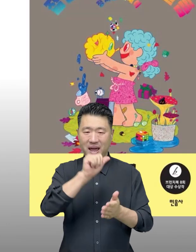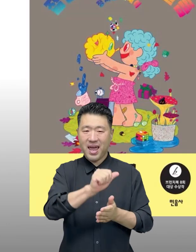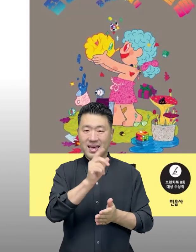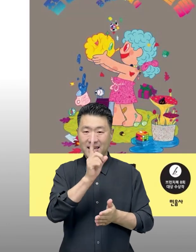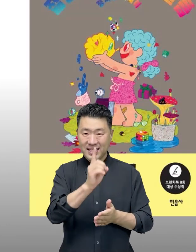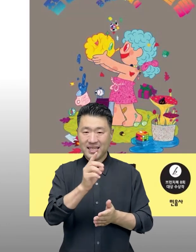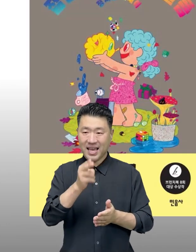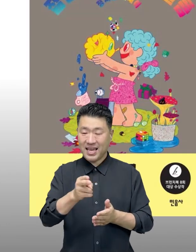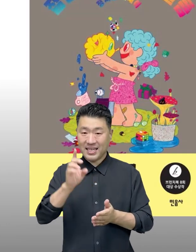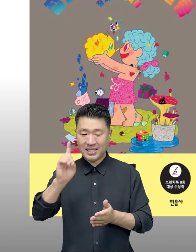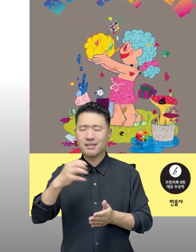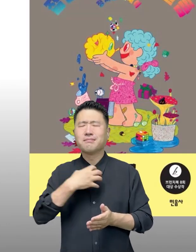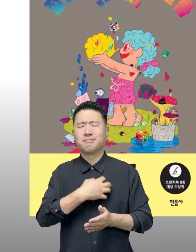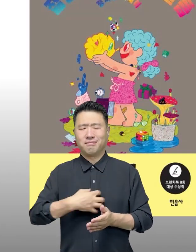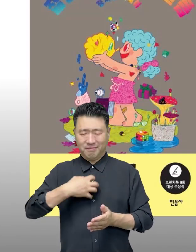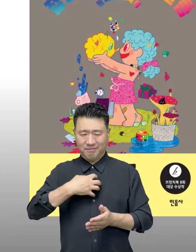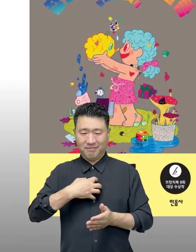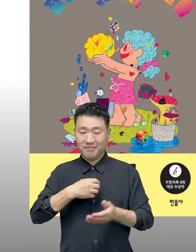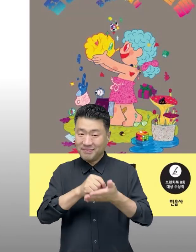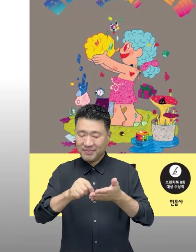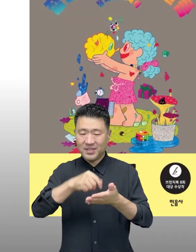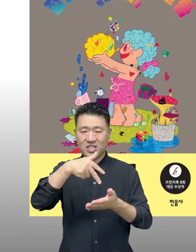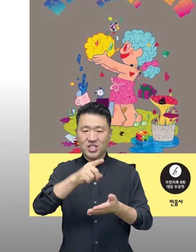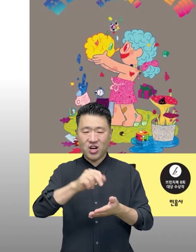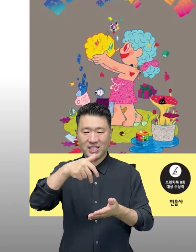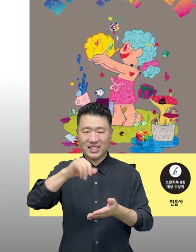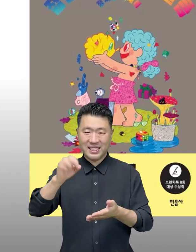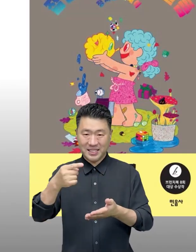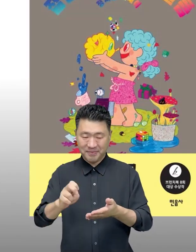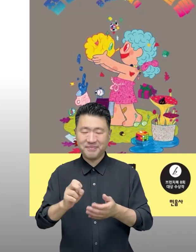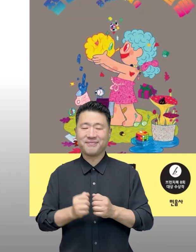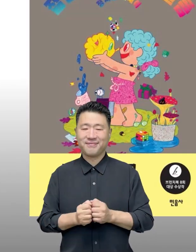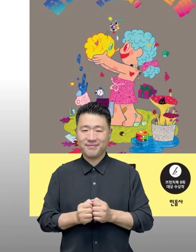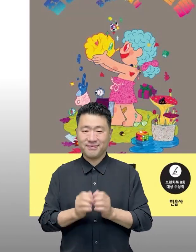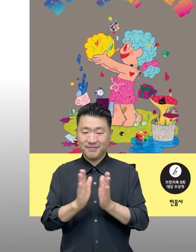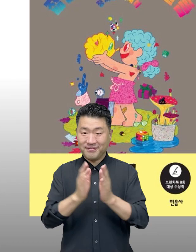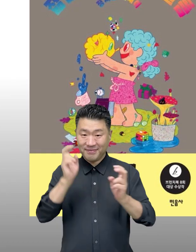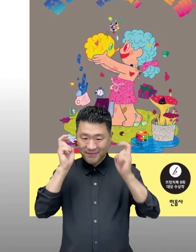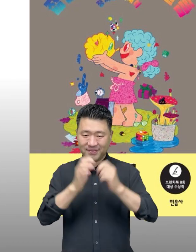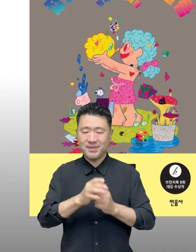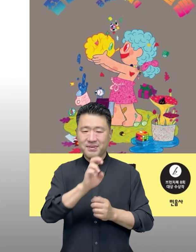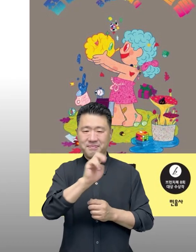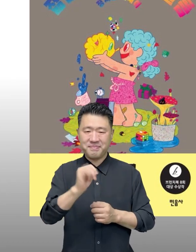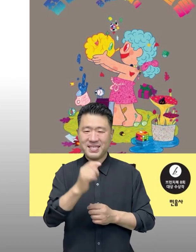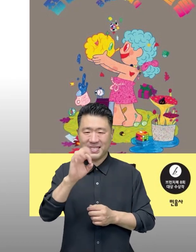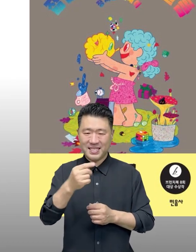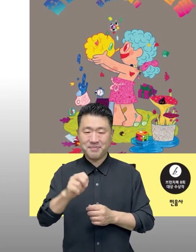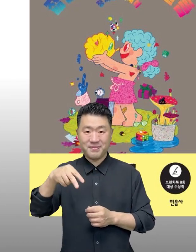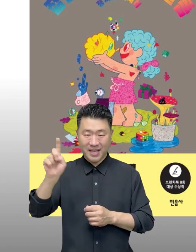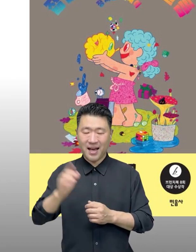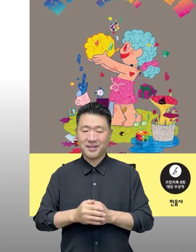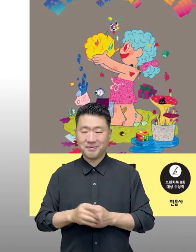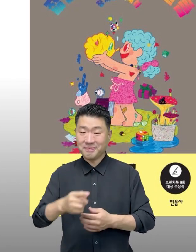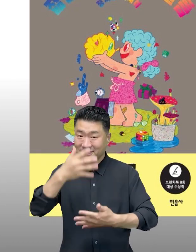도서명 젊은 ADHD의 슬픔. 저자 정지음. 출판사 민음사.